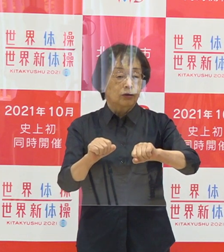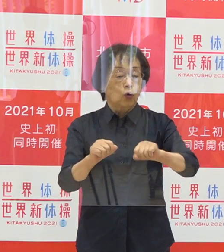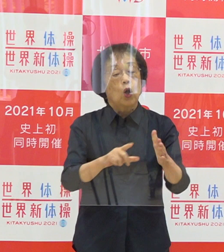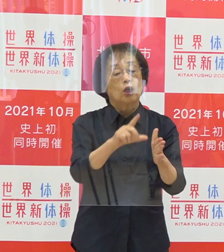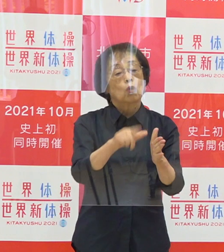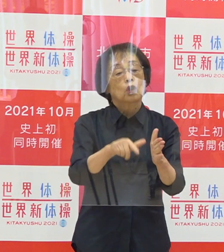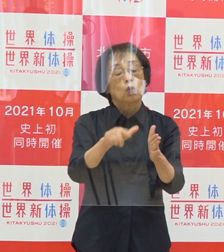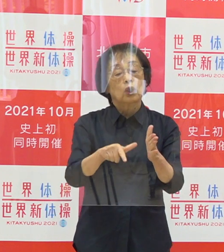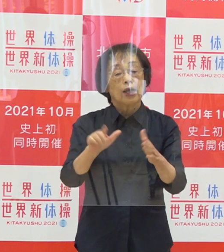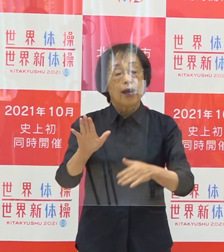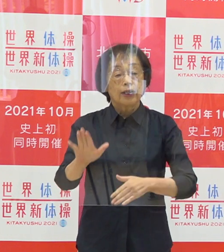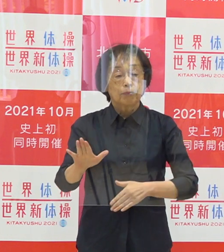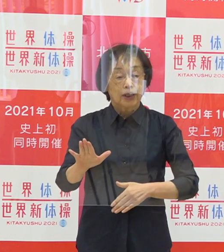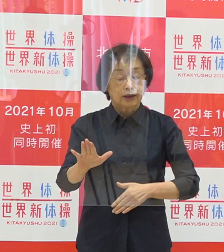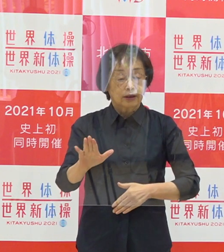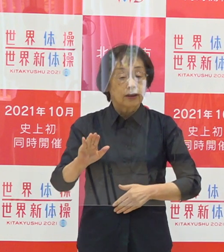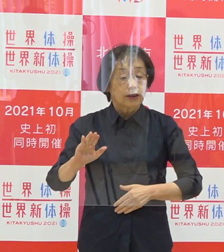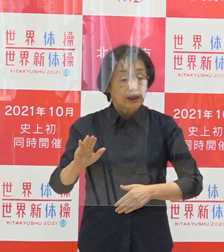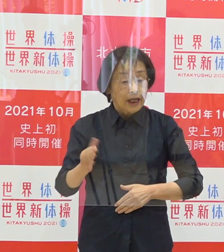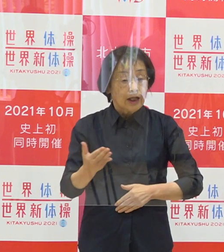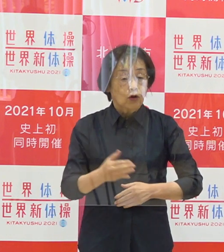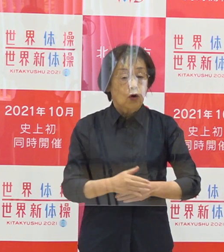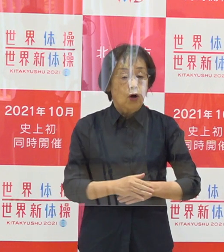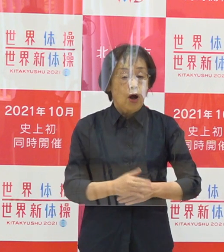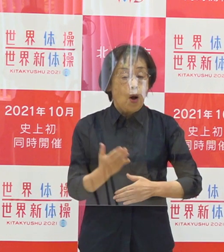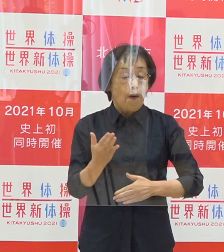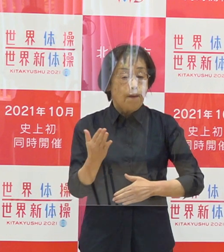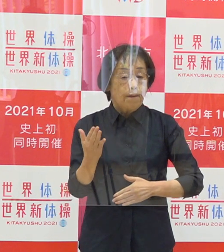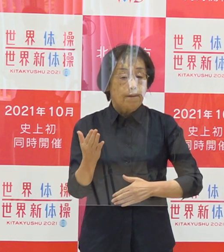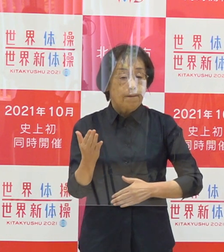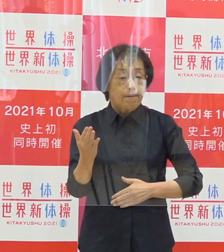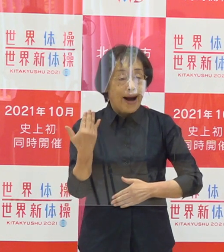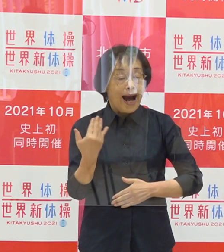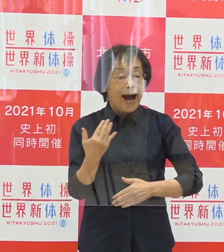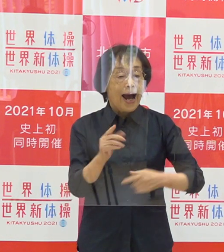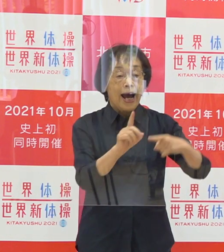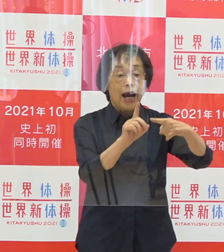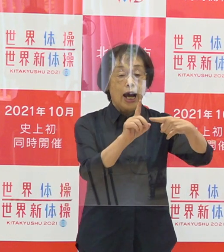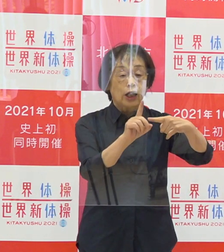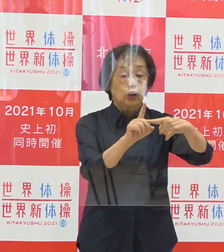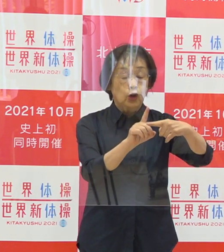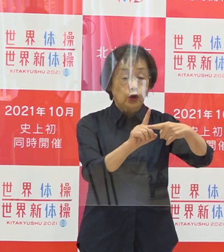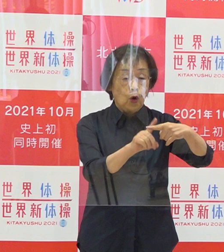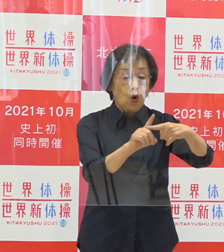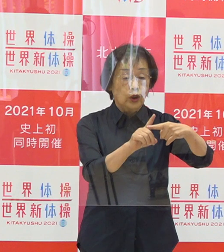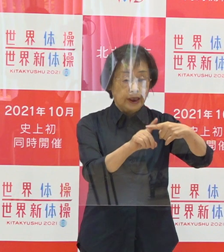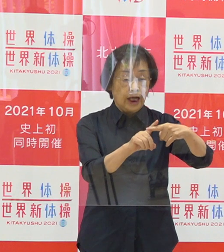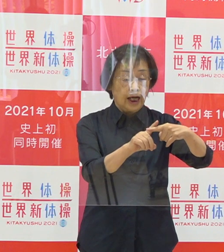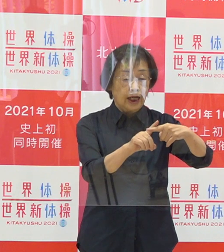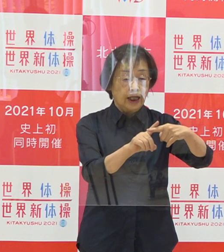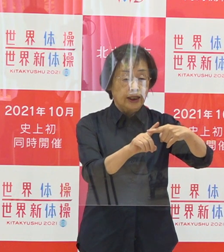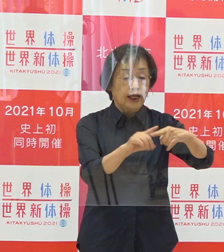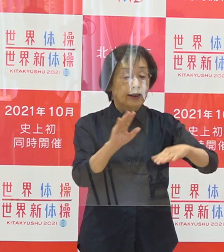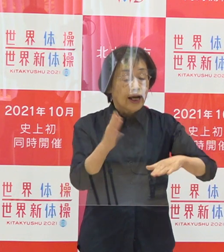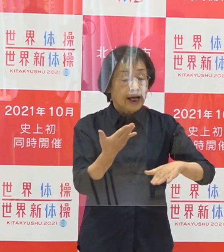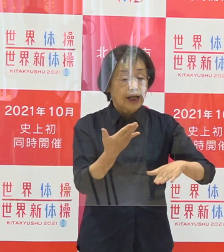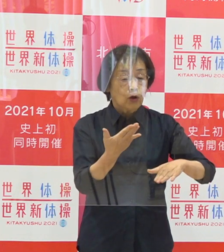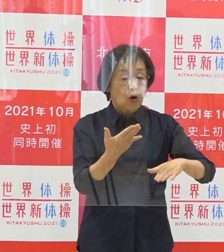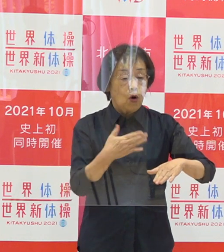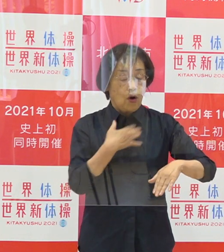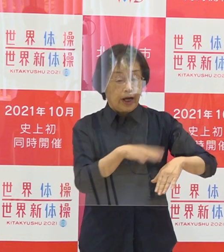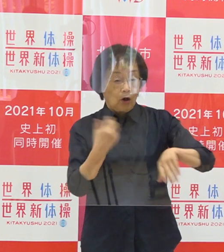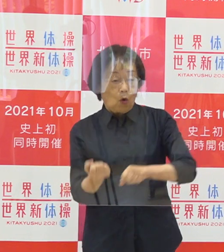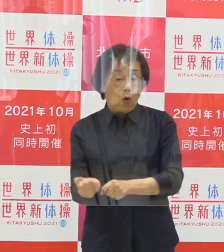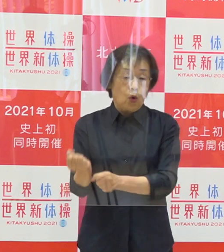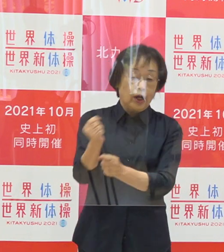時々あることでありますが、かつて陽性になった人が健康を回復した後にですね、そのウイルスのかけら